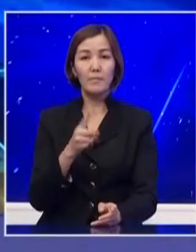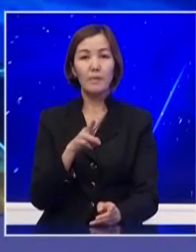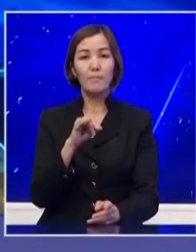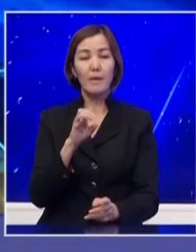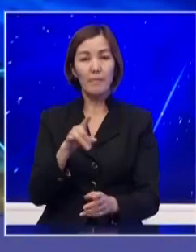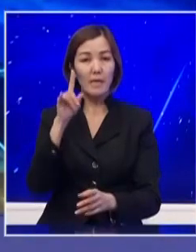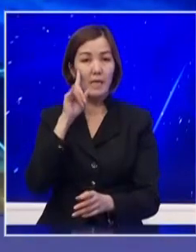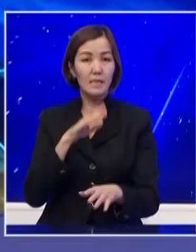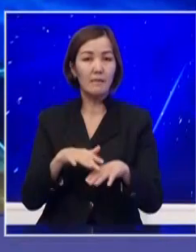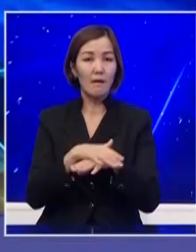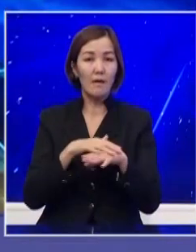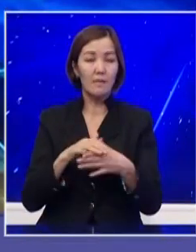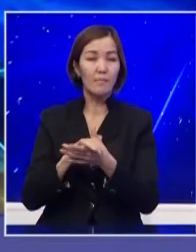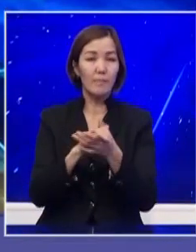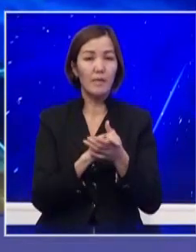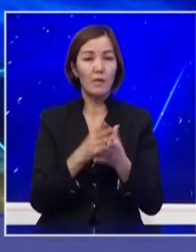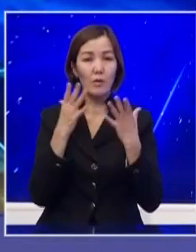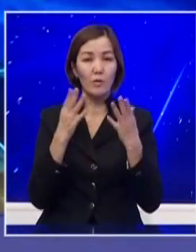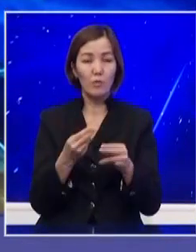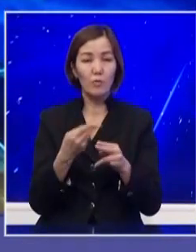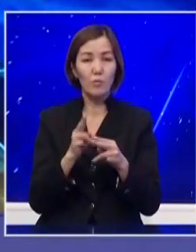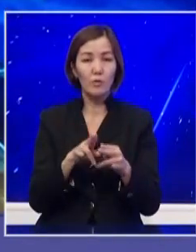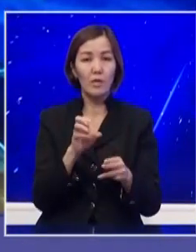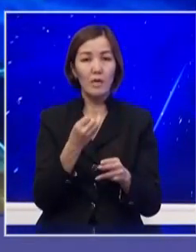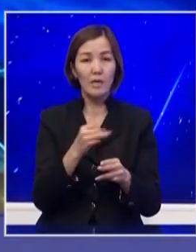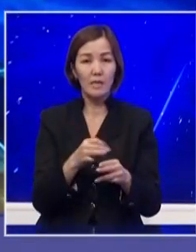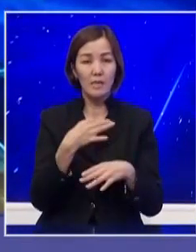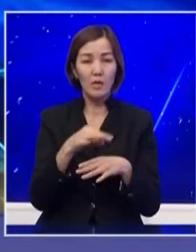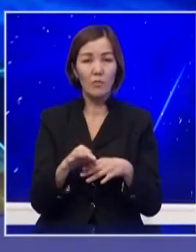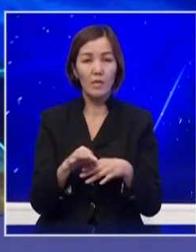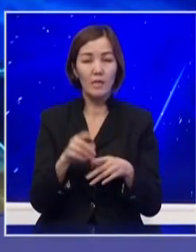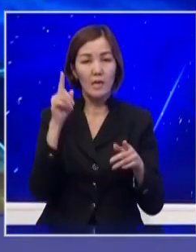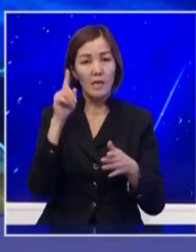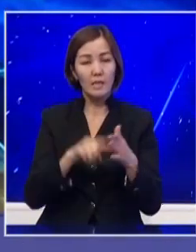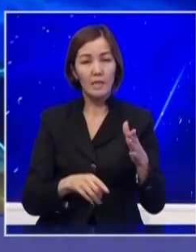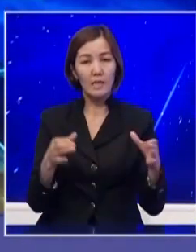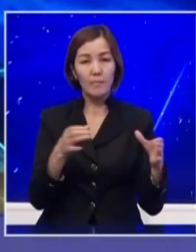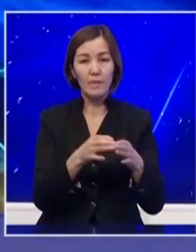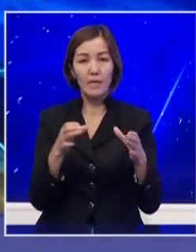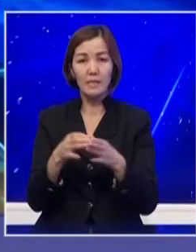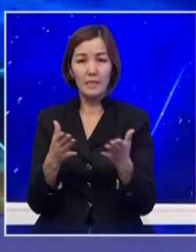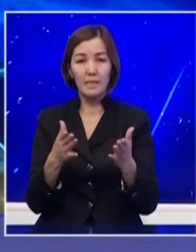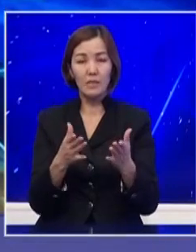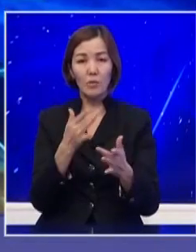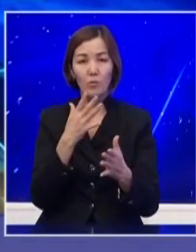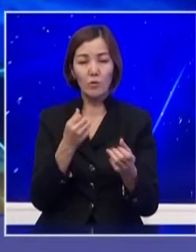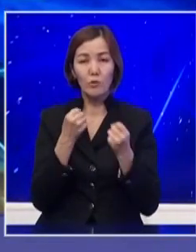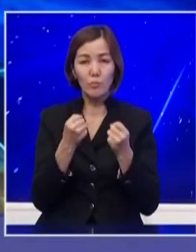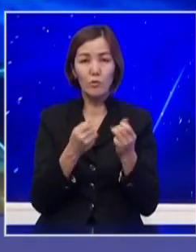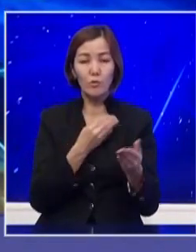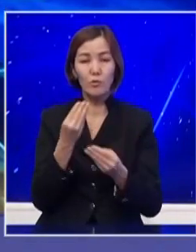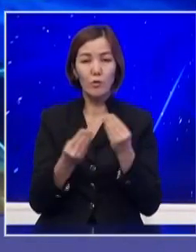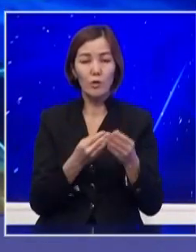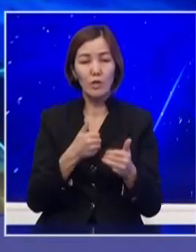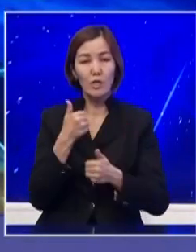Бірінші мамыр Қазақстан халықтарының бірлігі күні. Осыған орай Қарасай ауданында діни бірлестіктер өкілдері арасында ұлттық спорт